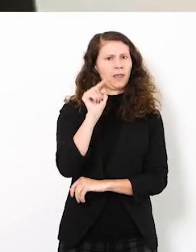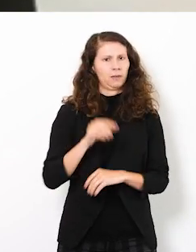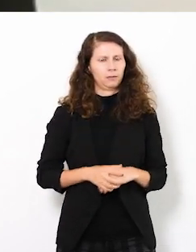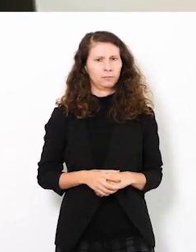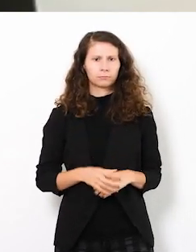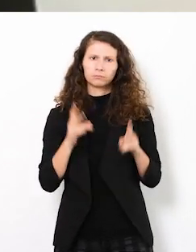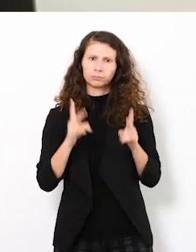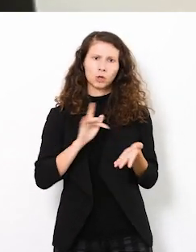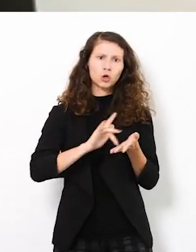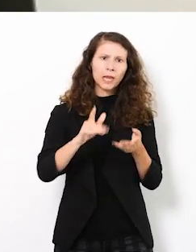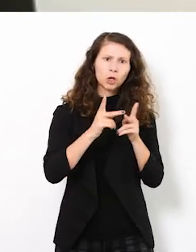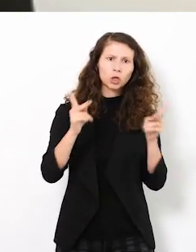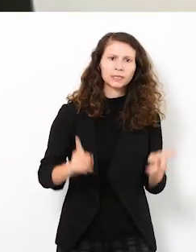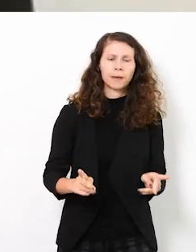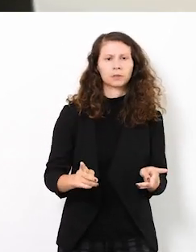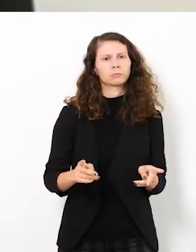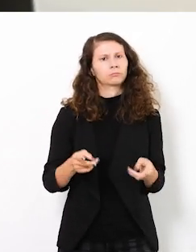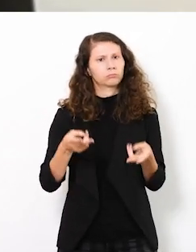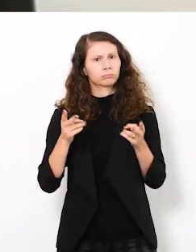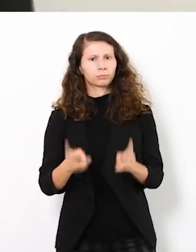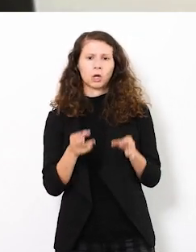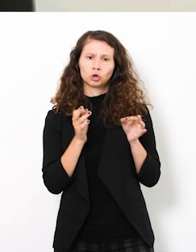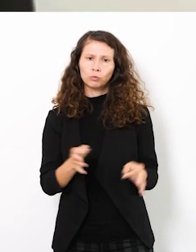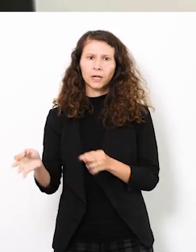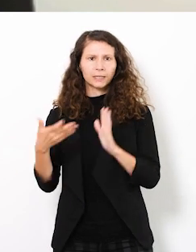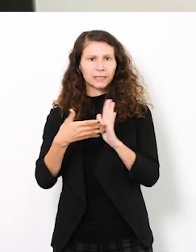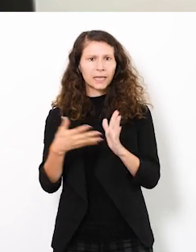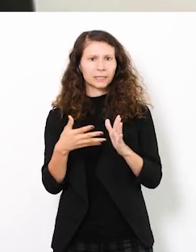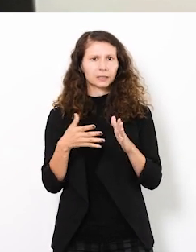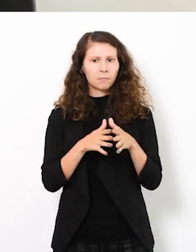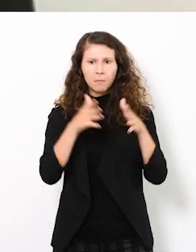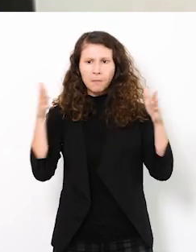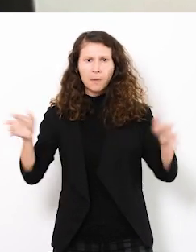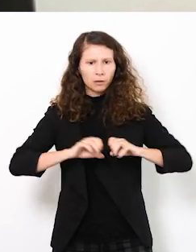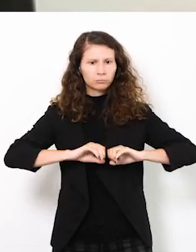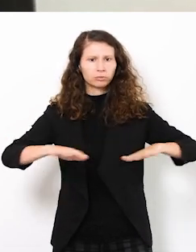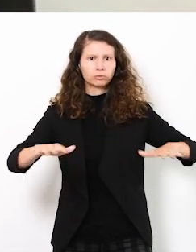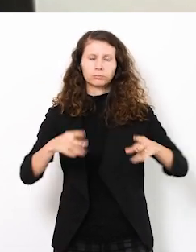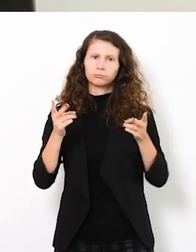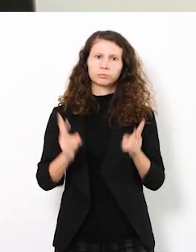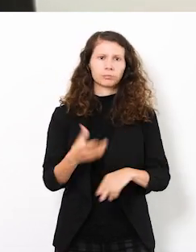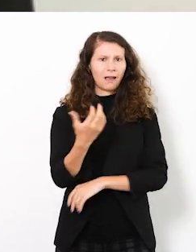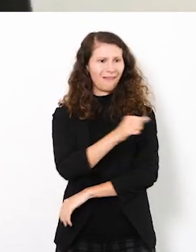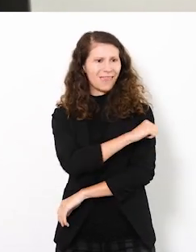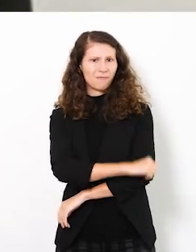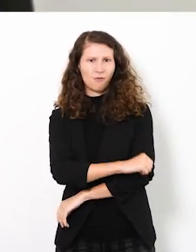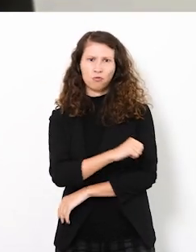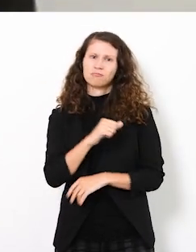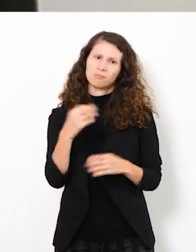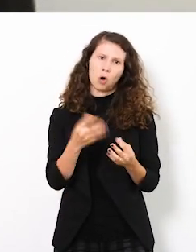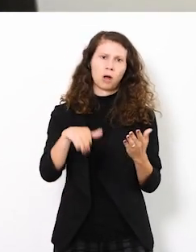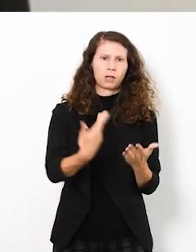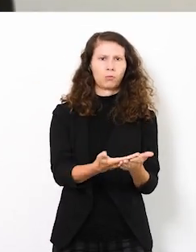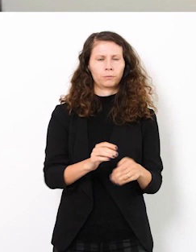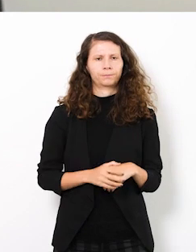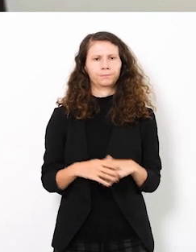Hygienekonzepte, durch die Ausweitung zuverlässiger Tests und das Angebot auch der Impfung. Zweitens, wir haben ja in